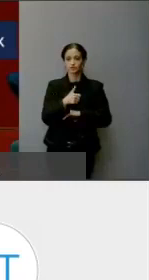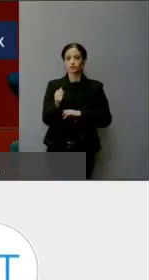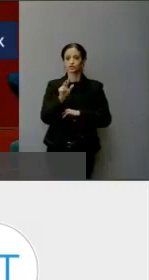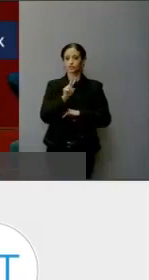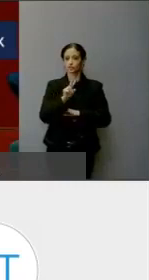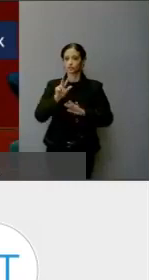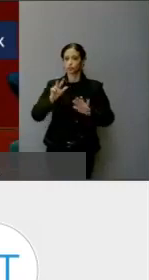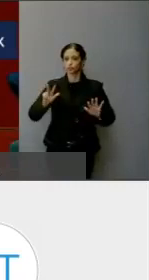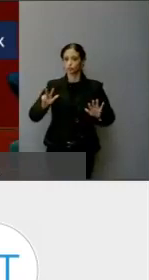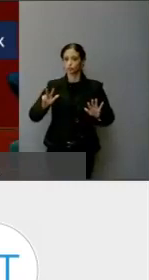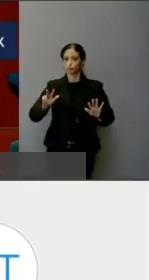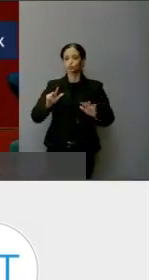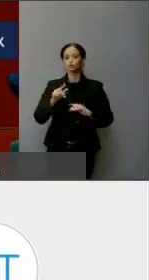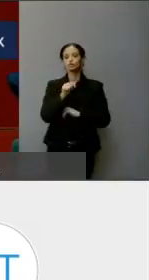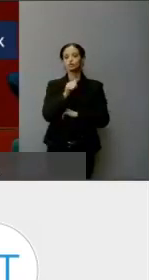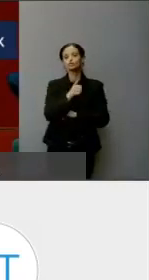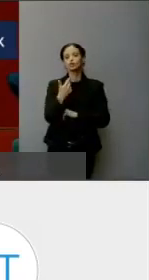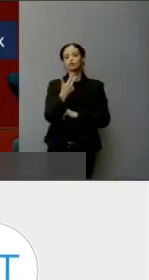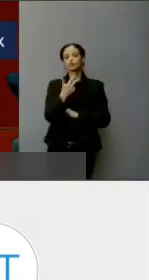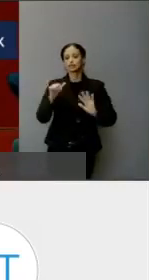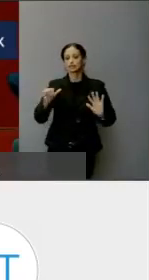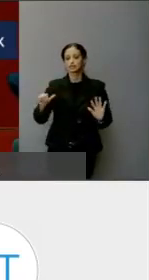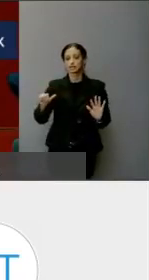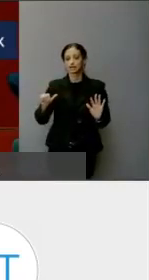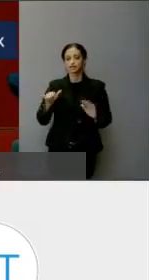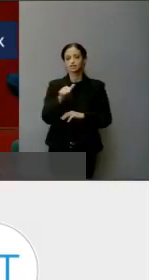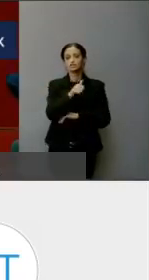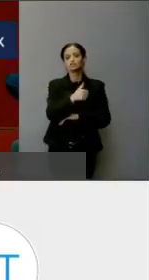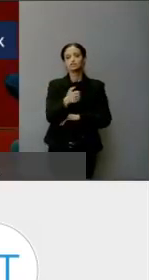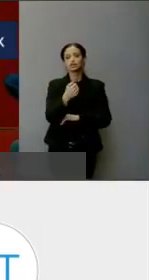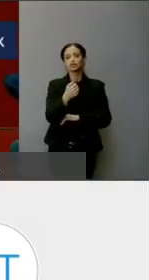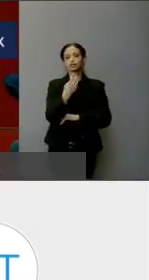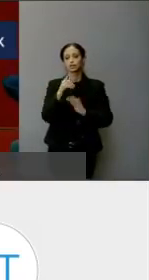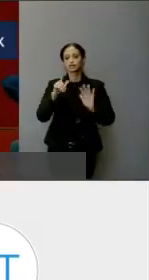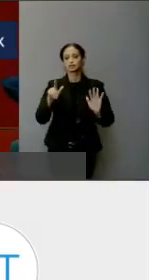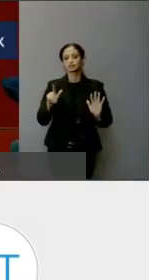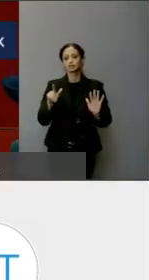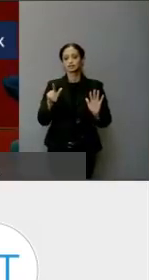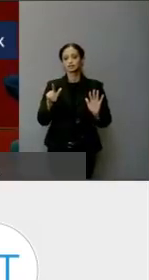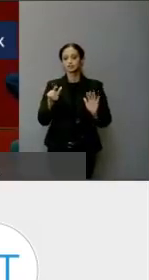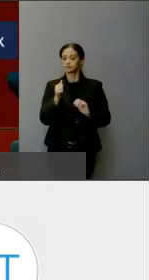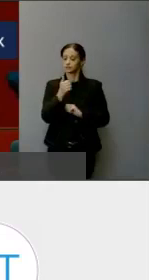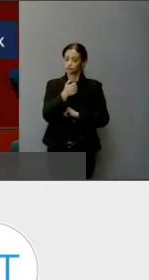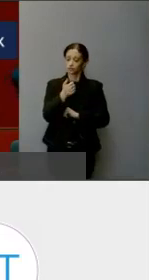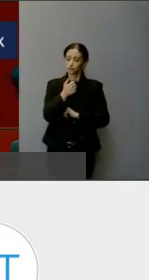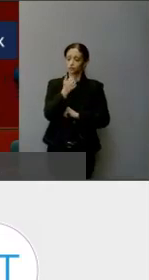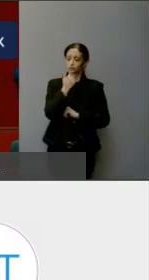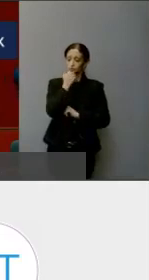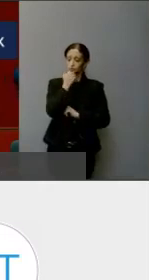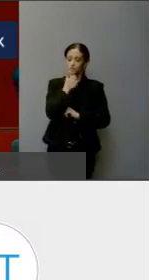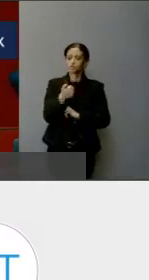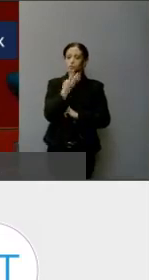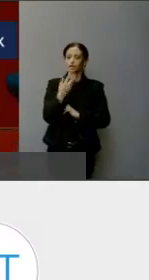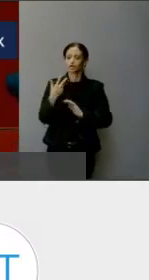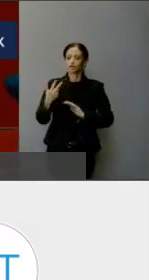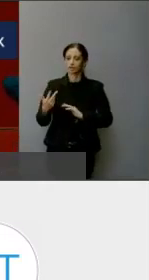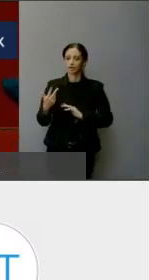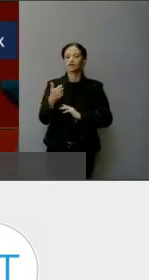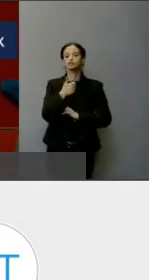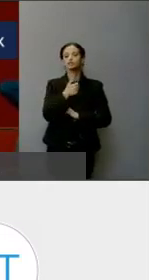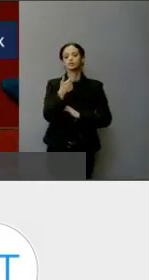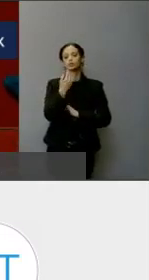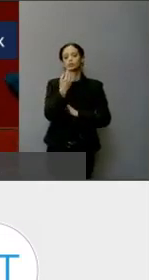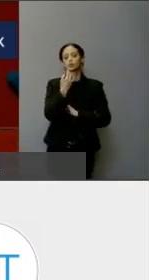28 136 147 43 scusate e 147